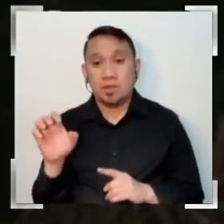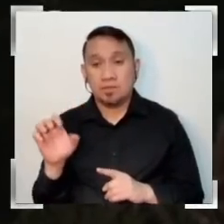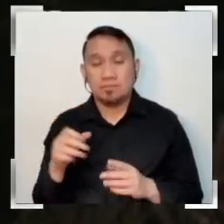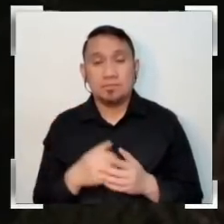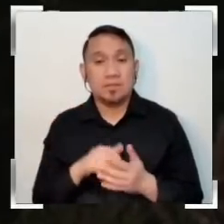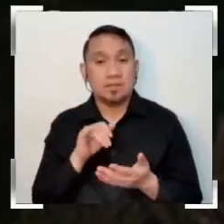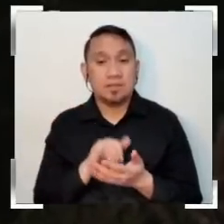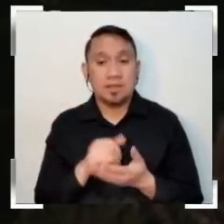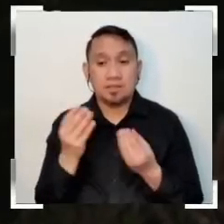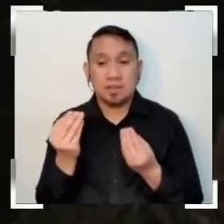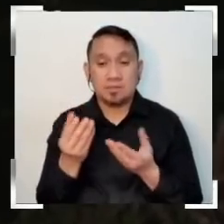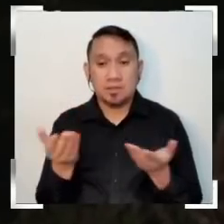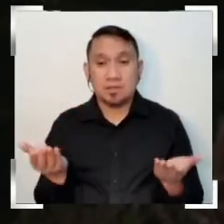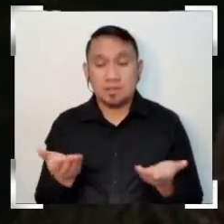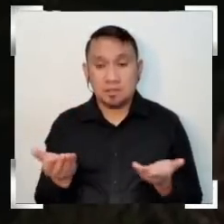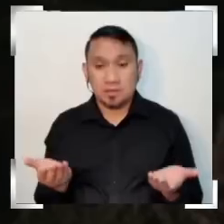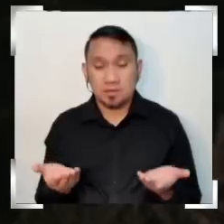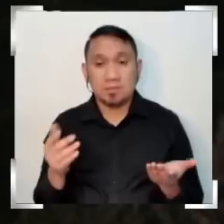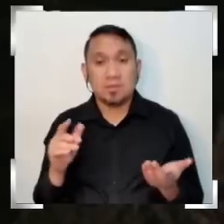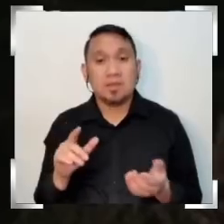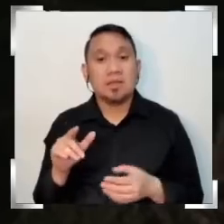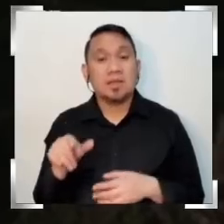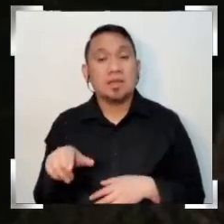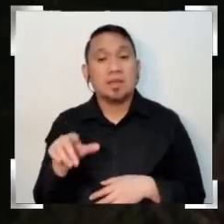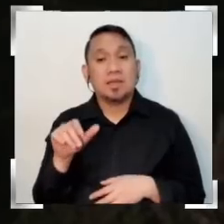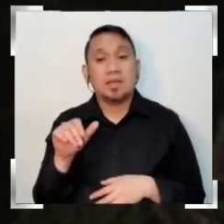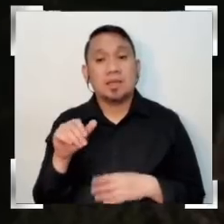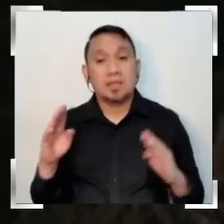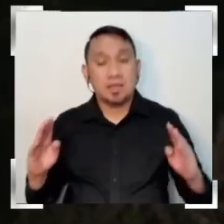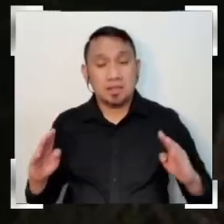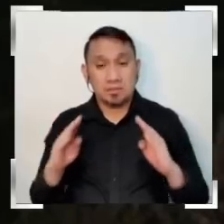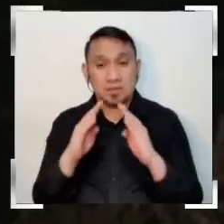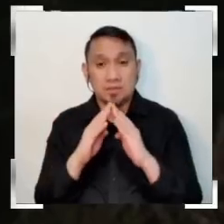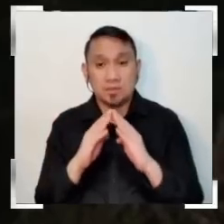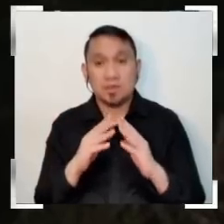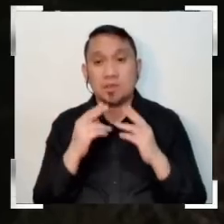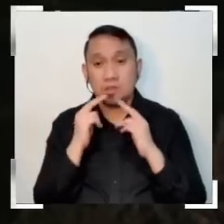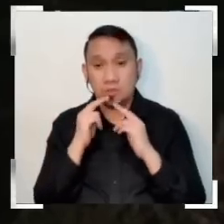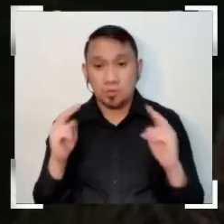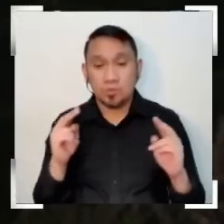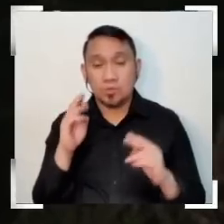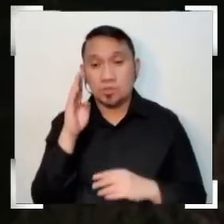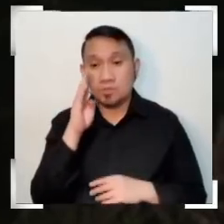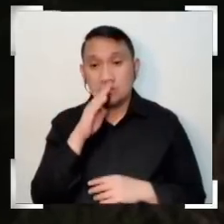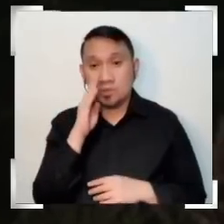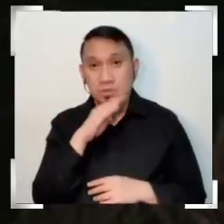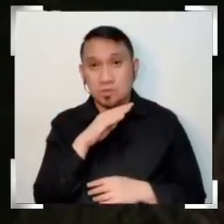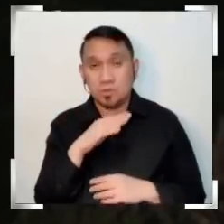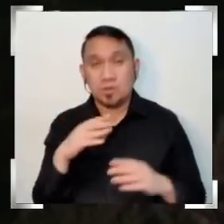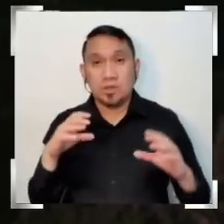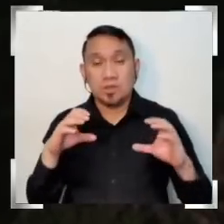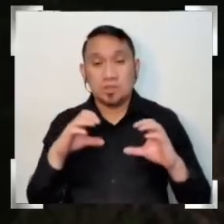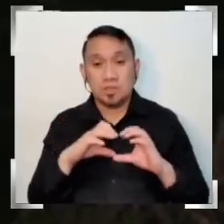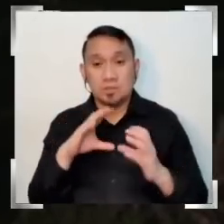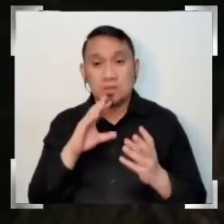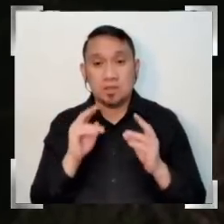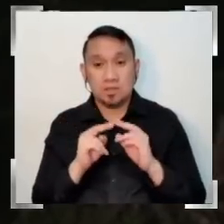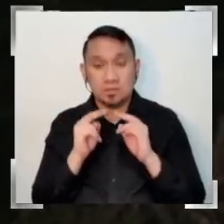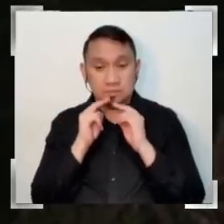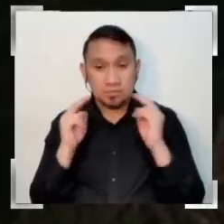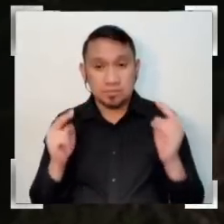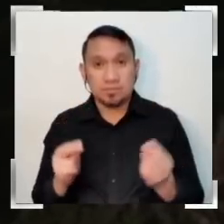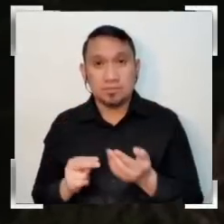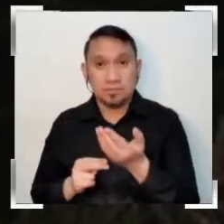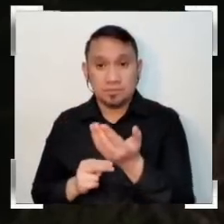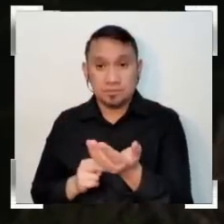sa Legazpi City, Albay, para sa GMA Regional TV Balitang Bicolandia at GMA Integrated News. Ako si Jesse Cruzat, ang inyong